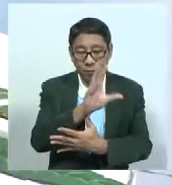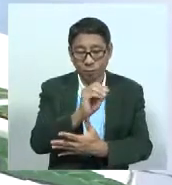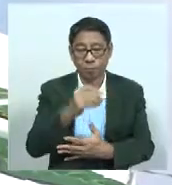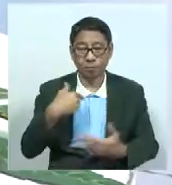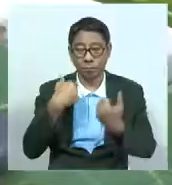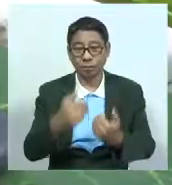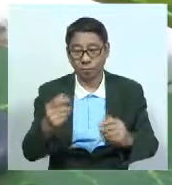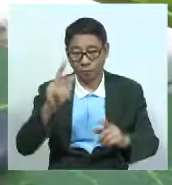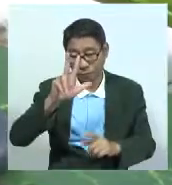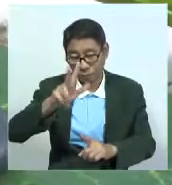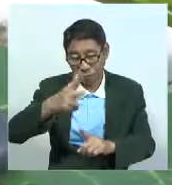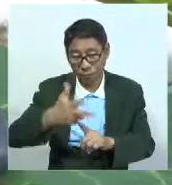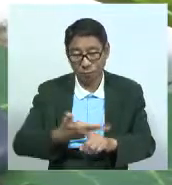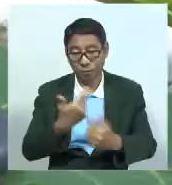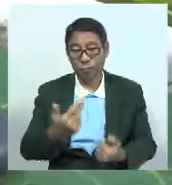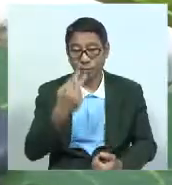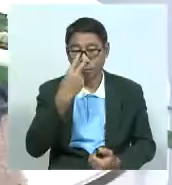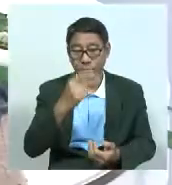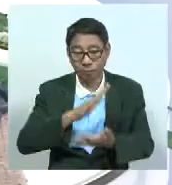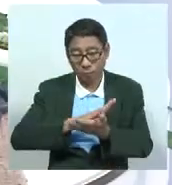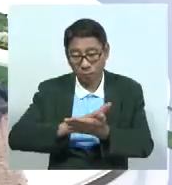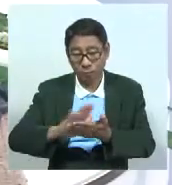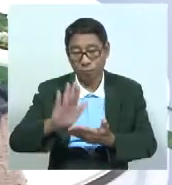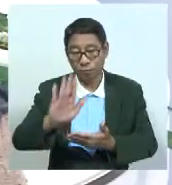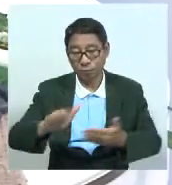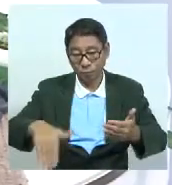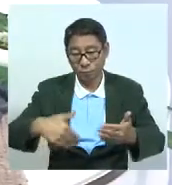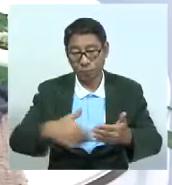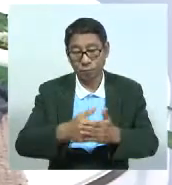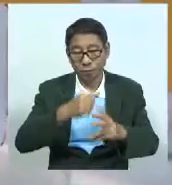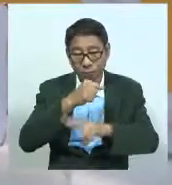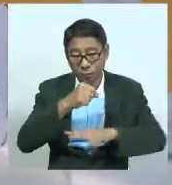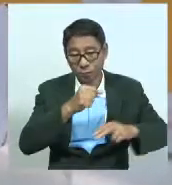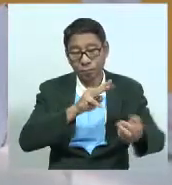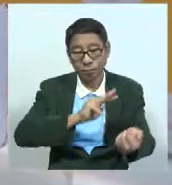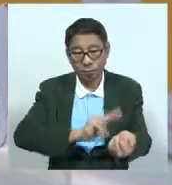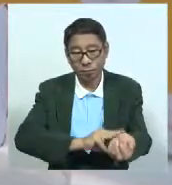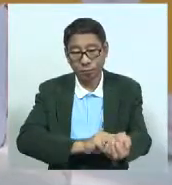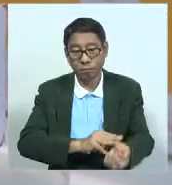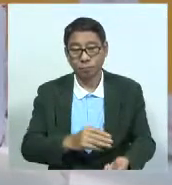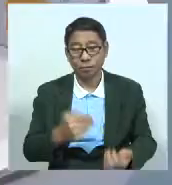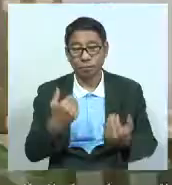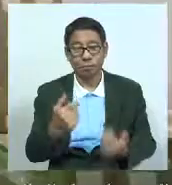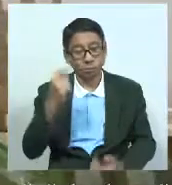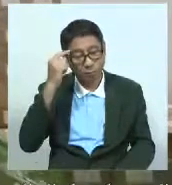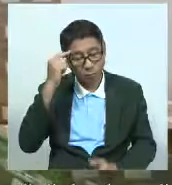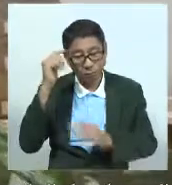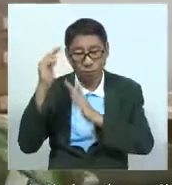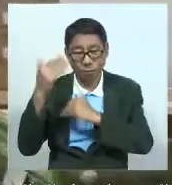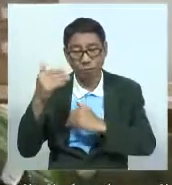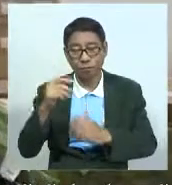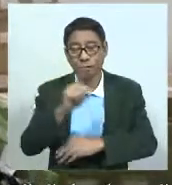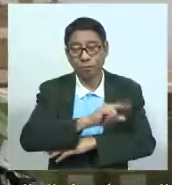ยภายใน3เดือนนี้จะได้เห็นความสำเร็จของนโยบายกัญชาทางการแพทย์ครับแล้วก็คาดว่า